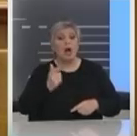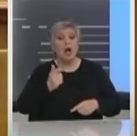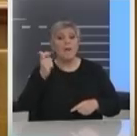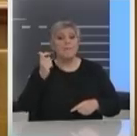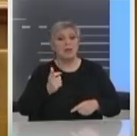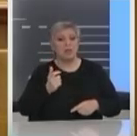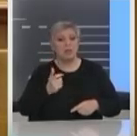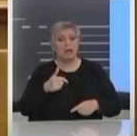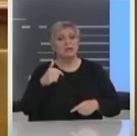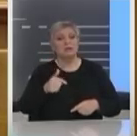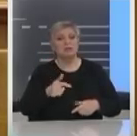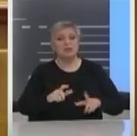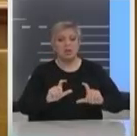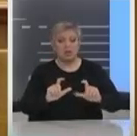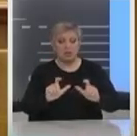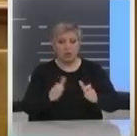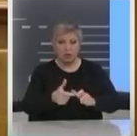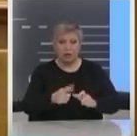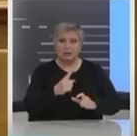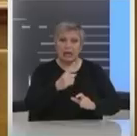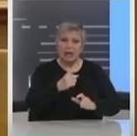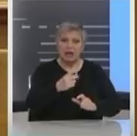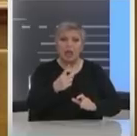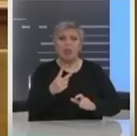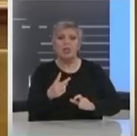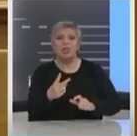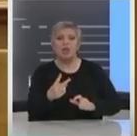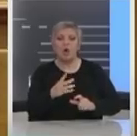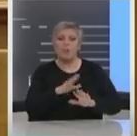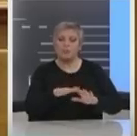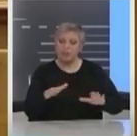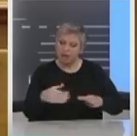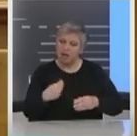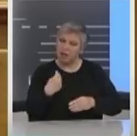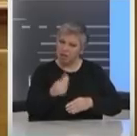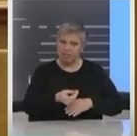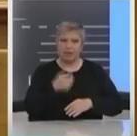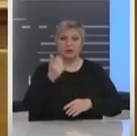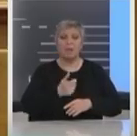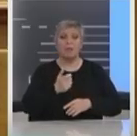στις οικογένειες για το πρώτο και το δεύτερο παιδί. Ταυτόχρονα όμως,